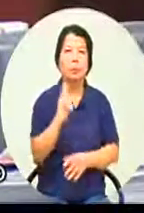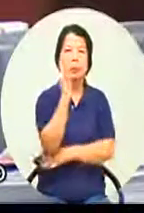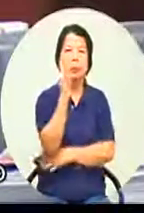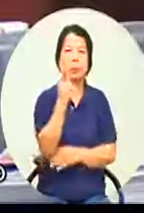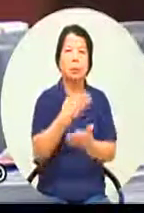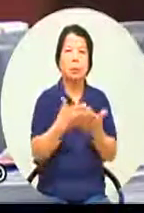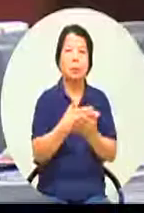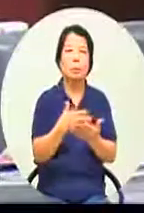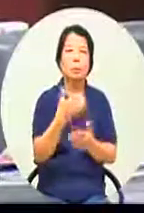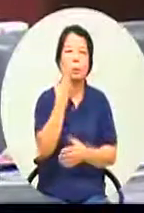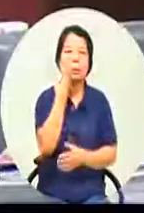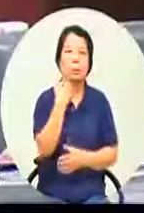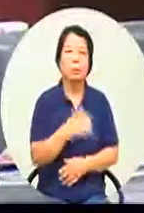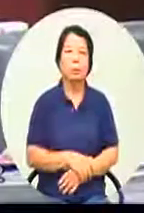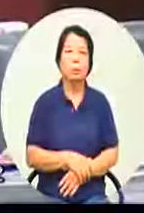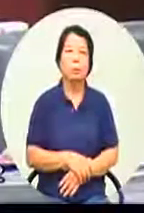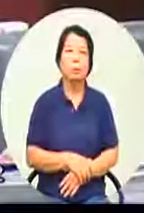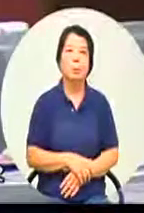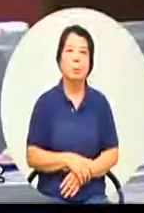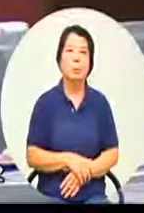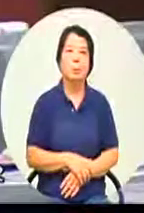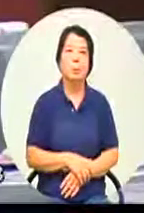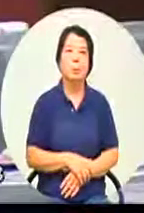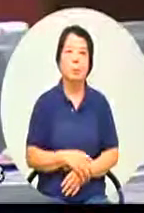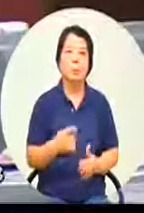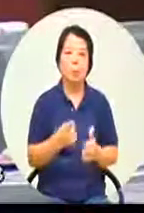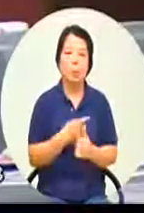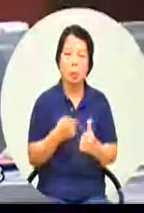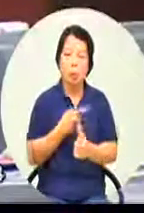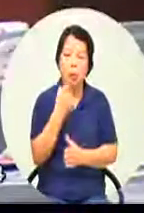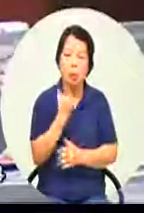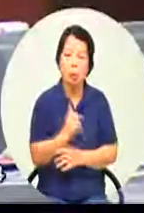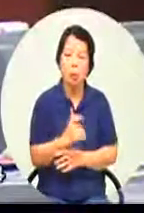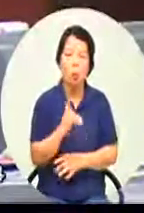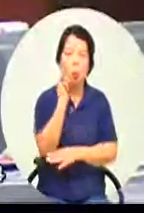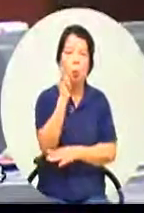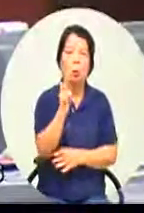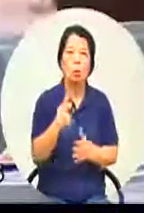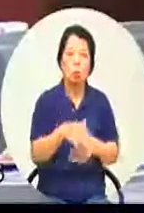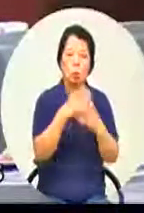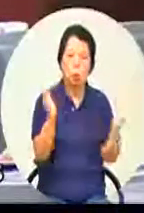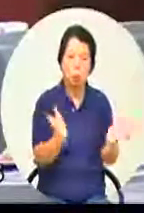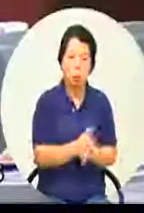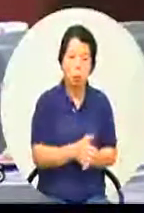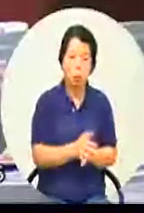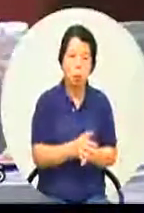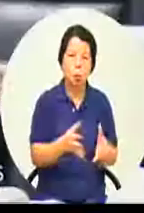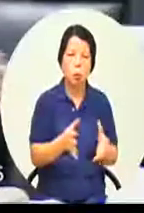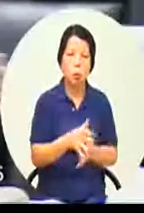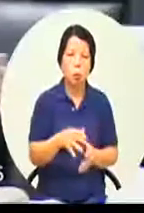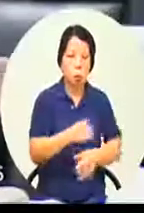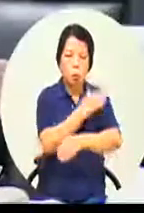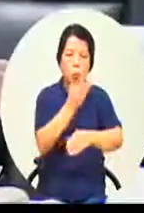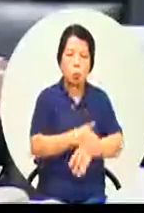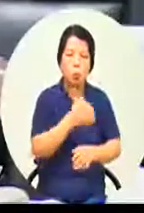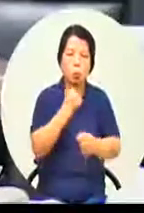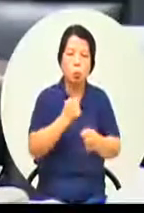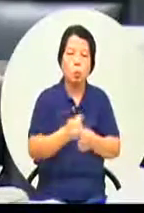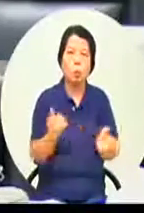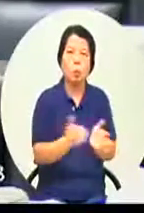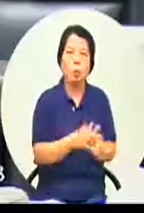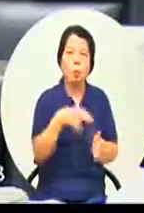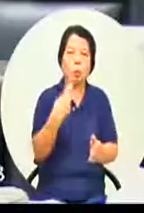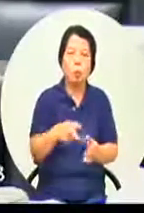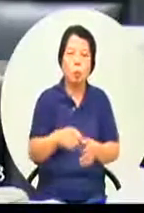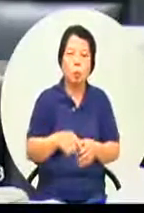是你50张是先安那做，是一张一张做，还是讲做一批做了，再过来做下一个工程？局